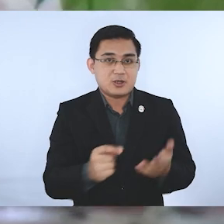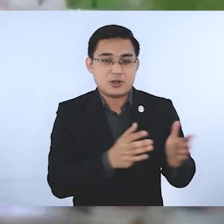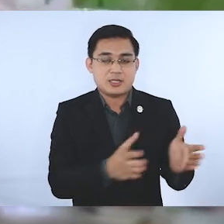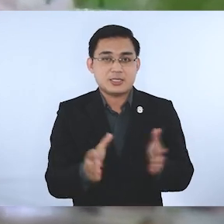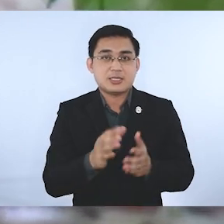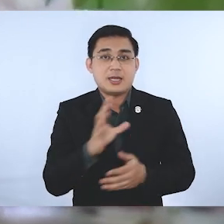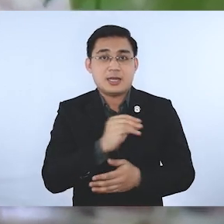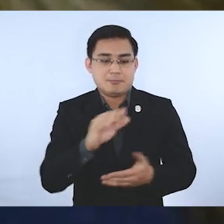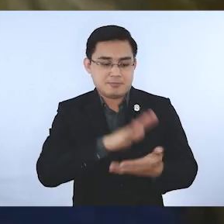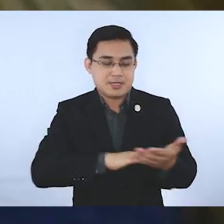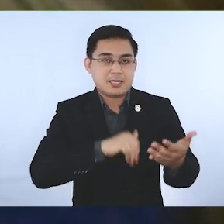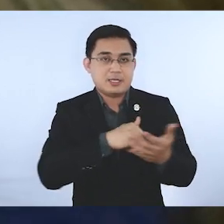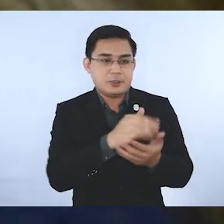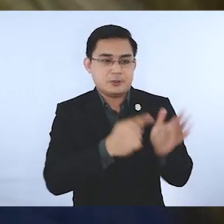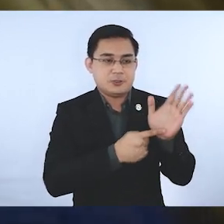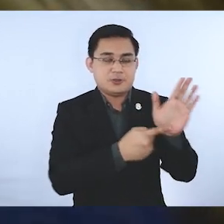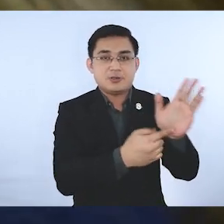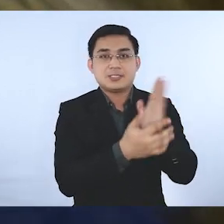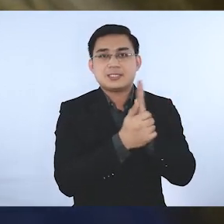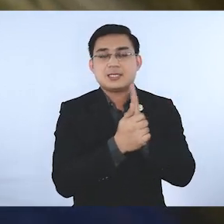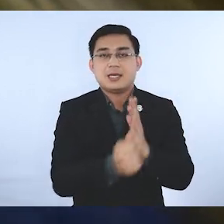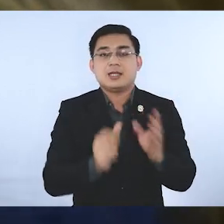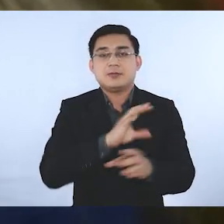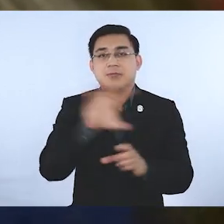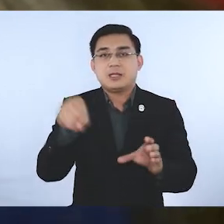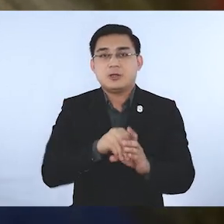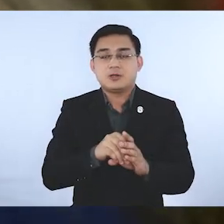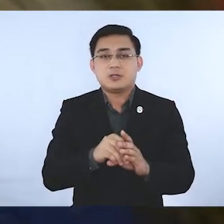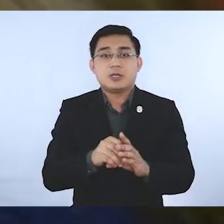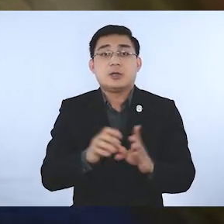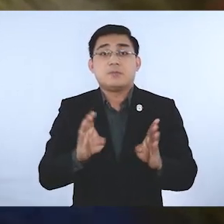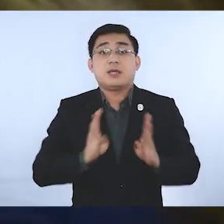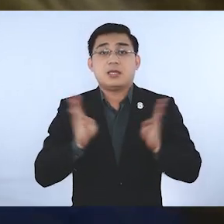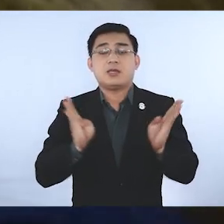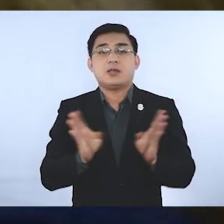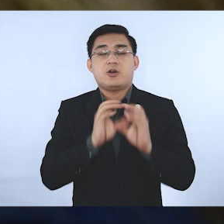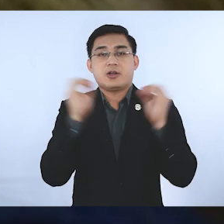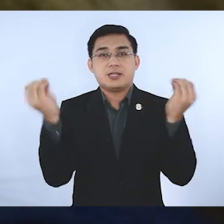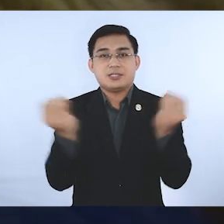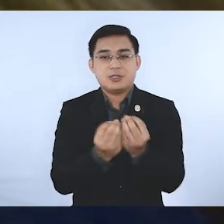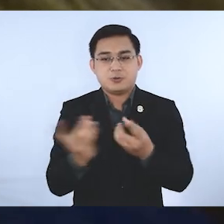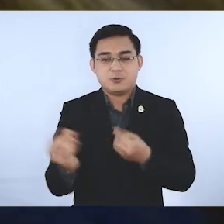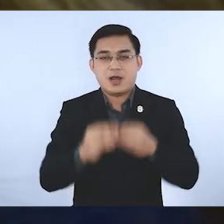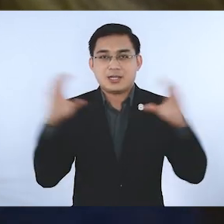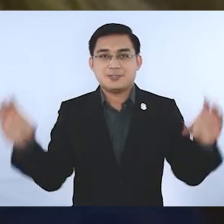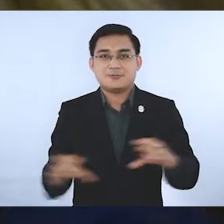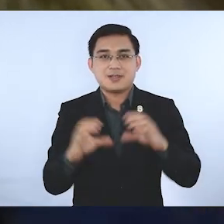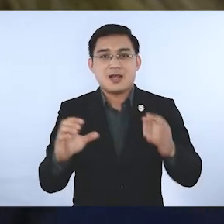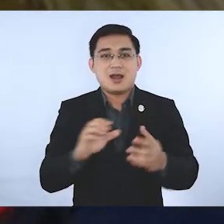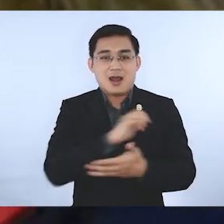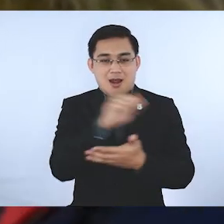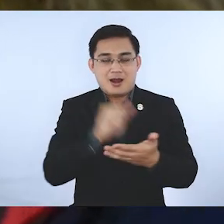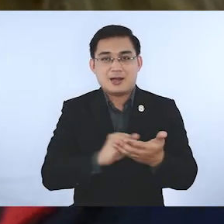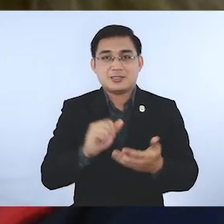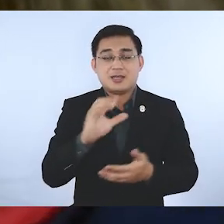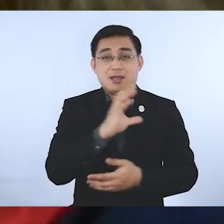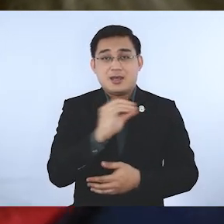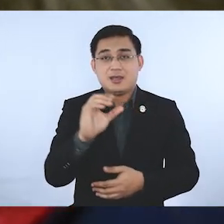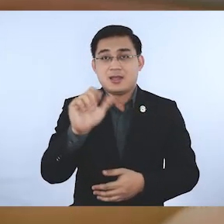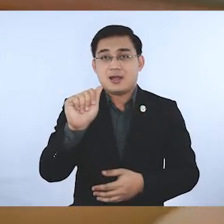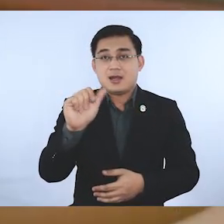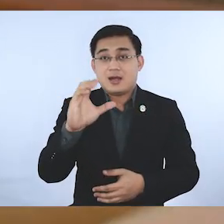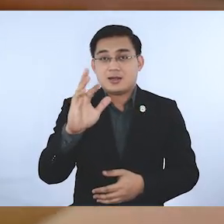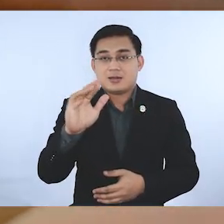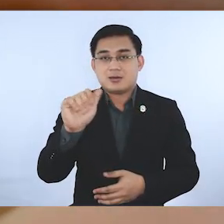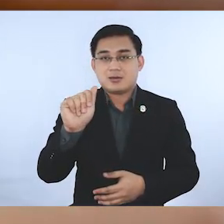pagpinta ang ipinakitang kakayahan ng mga nasa Kapisanang Binhi sa isinagawang aktibidad na arts and crafts sa distrito ng